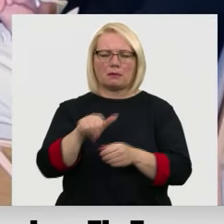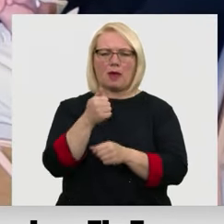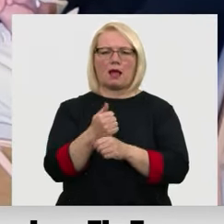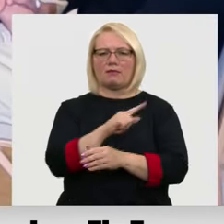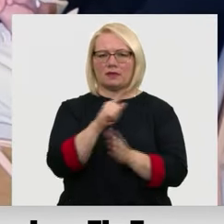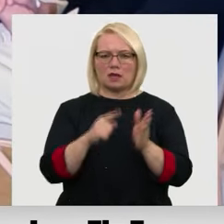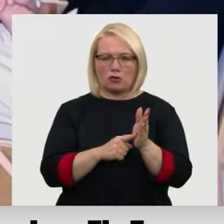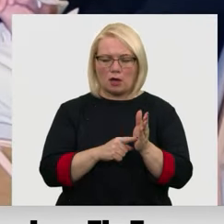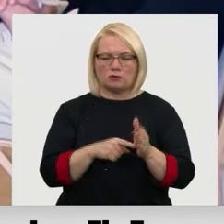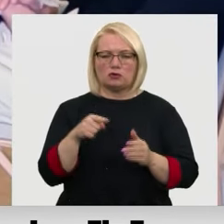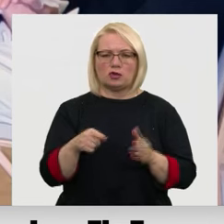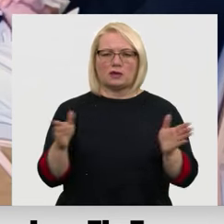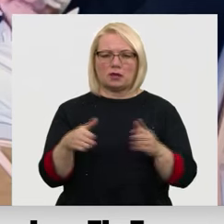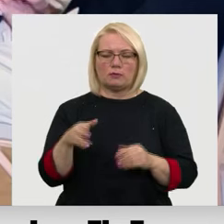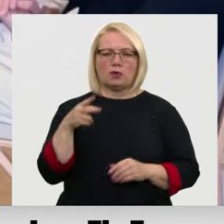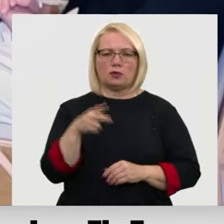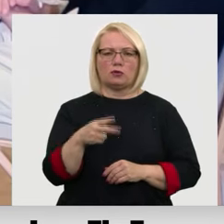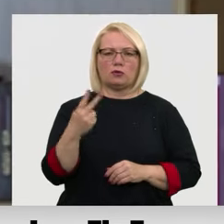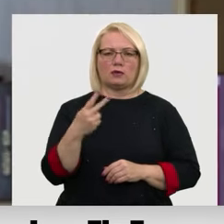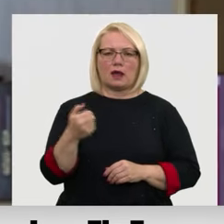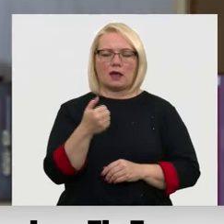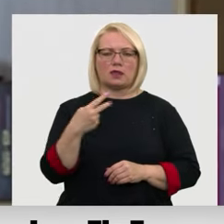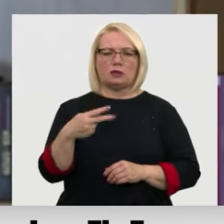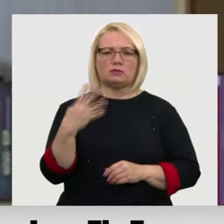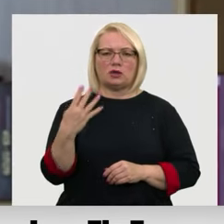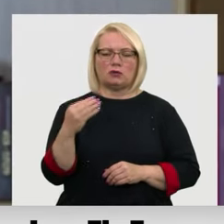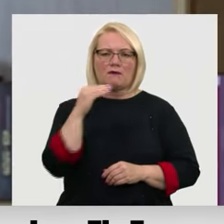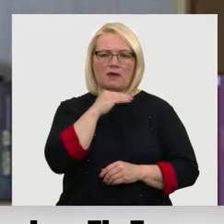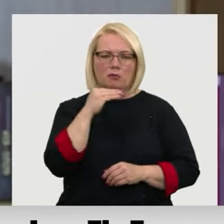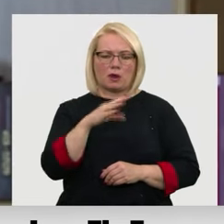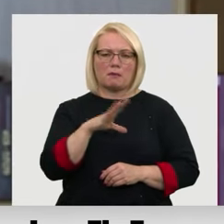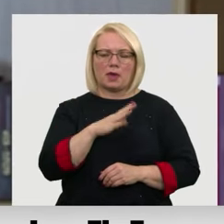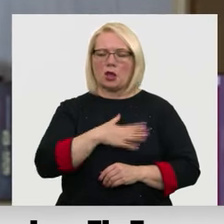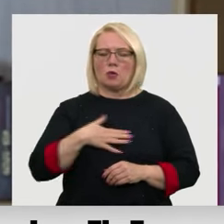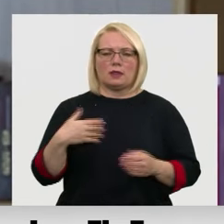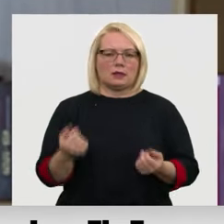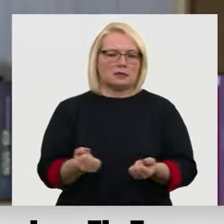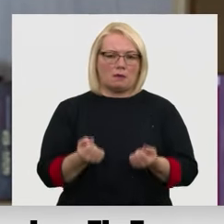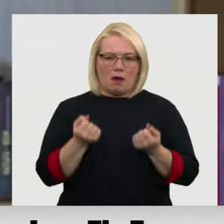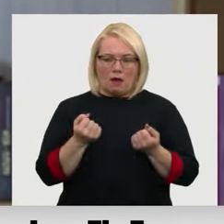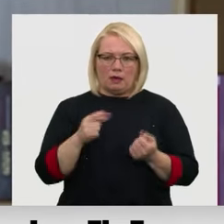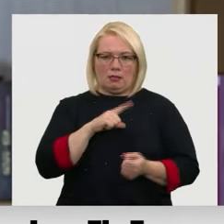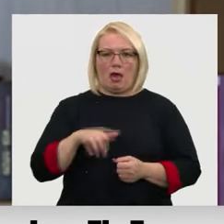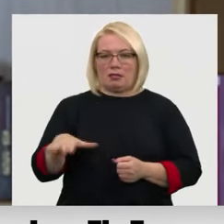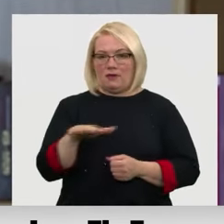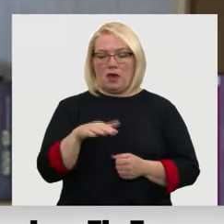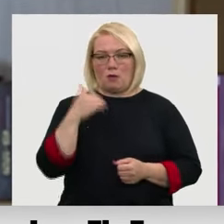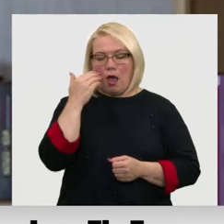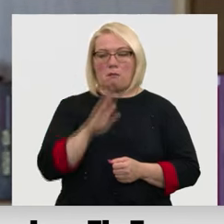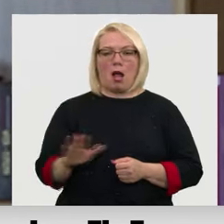šajā sanāksmē, 22. gada 24. februārī, mums gāja ļoti smagi, kā Latvijai un kā